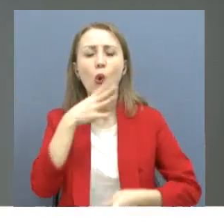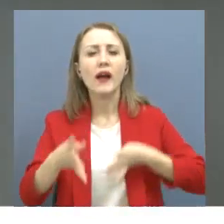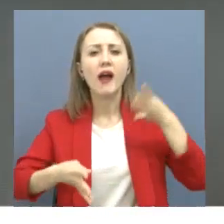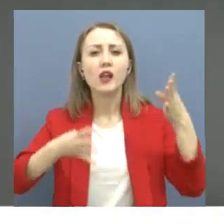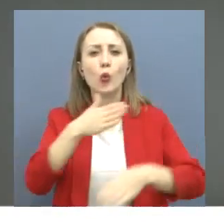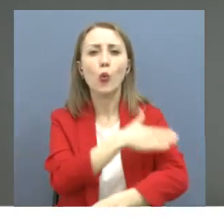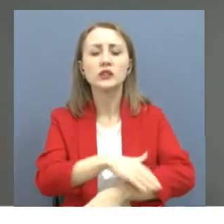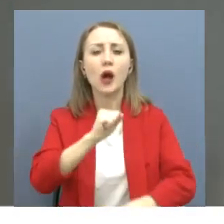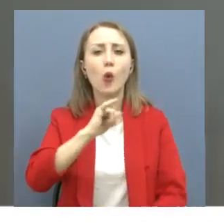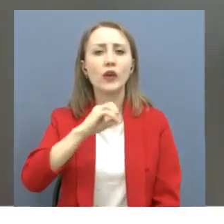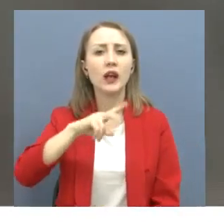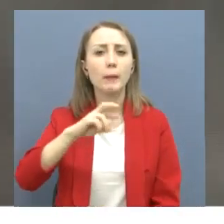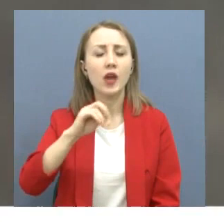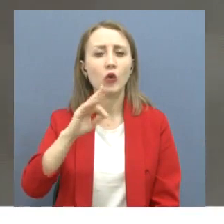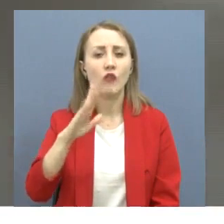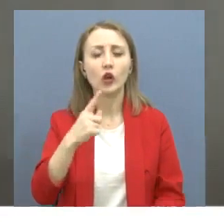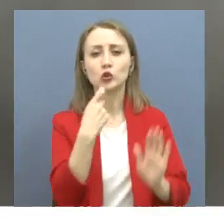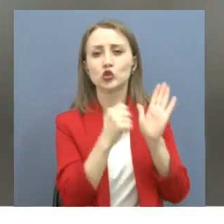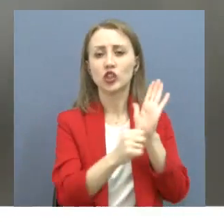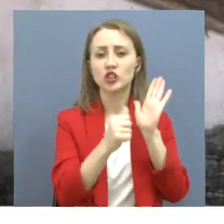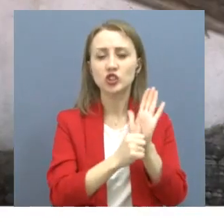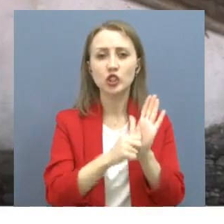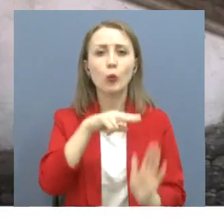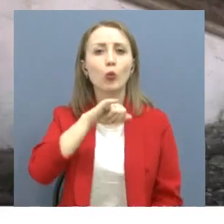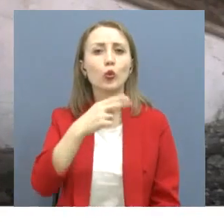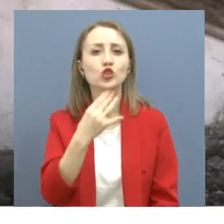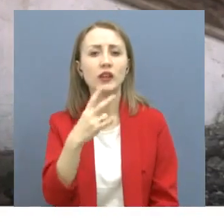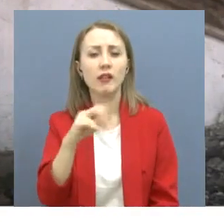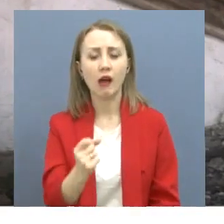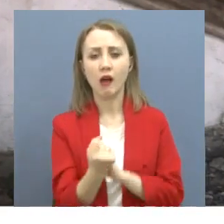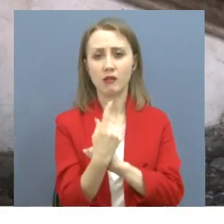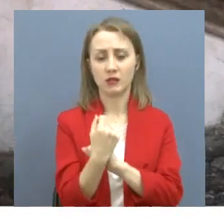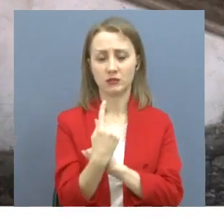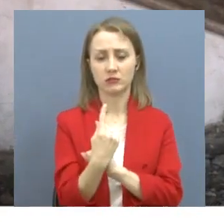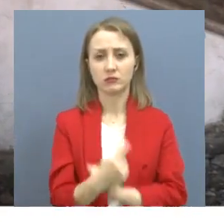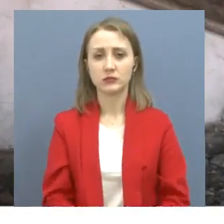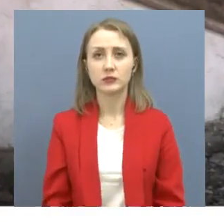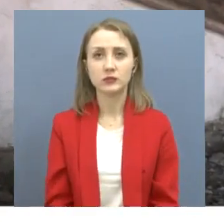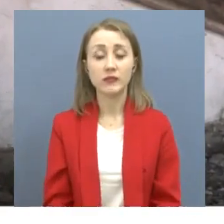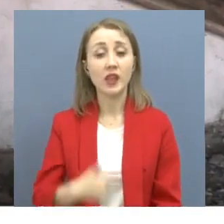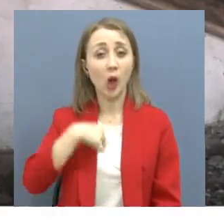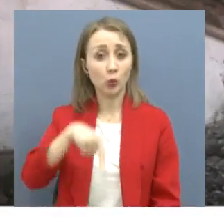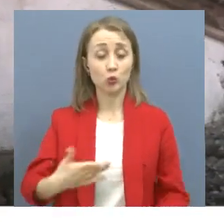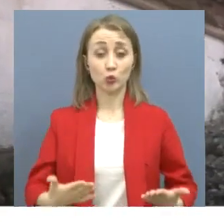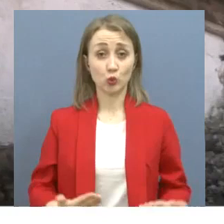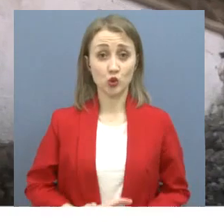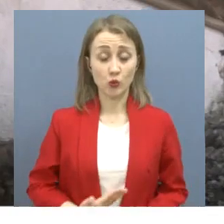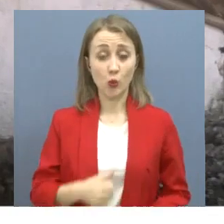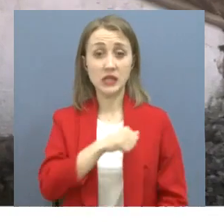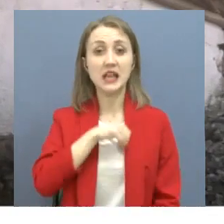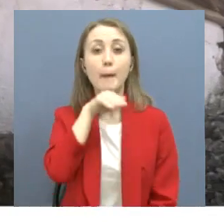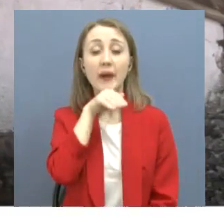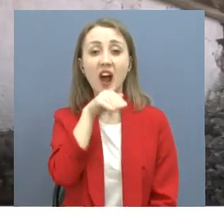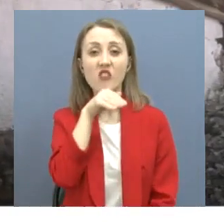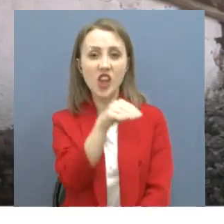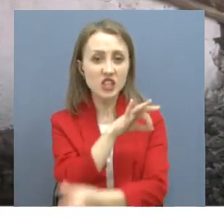улице Ауильбекова 166 и Пушкина 11. Я жилец этого дома, сам по профессии инженер.